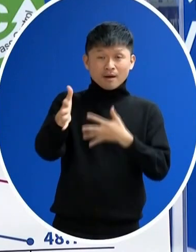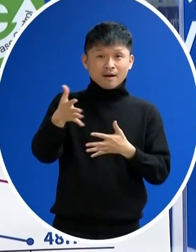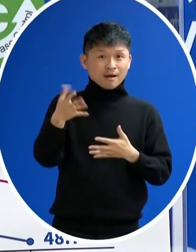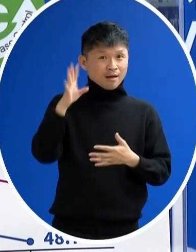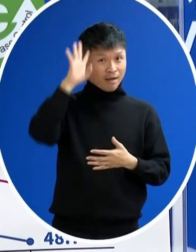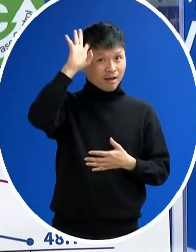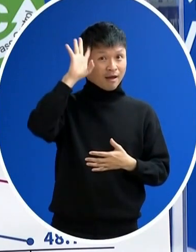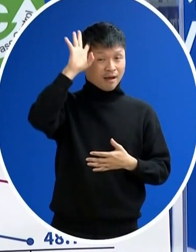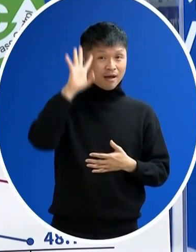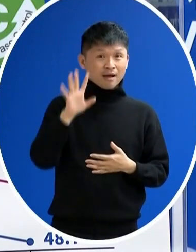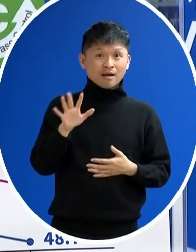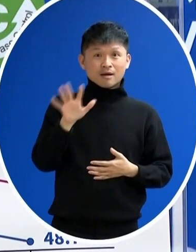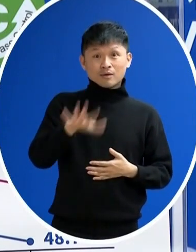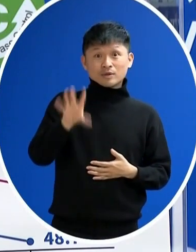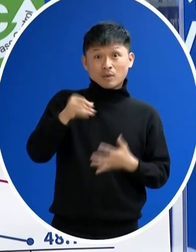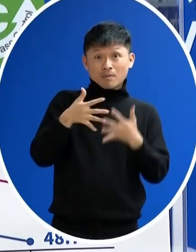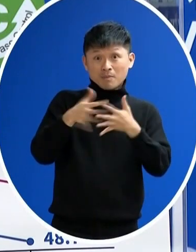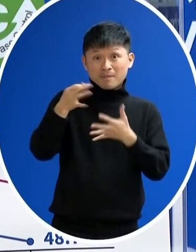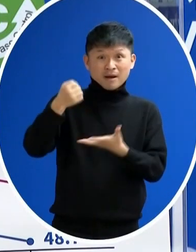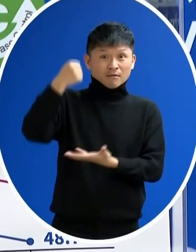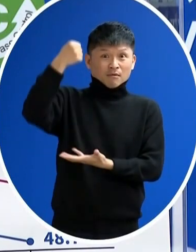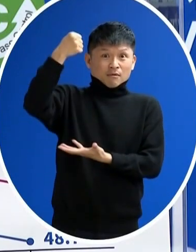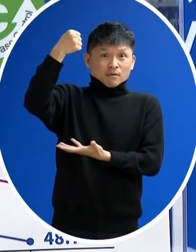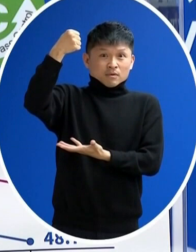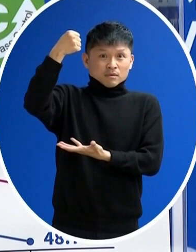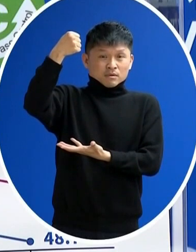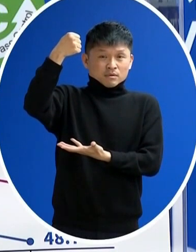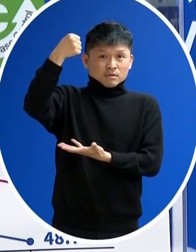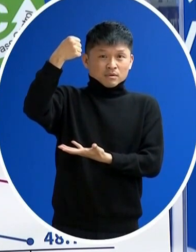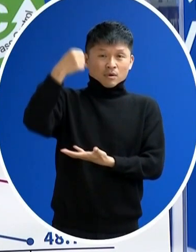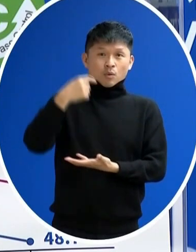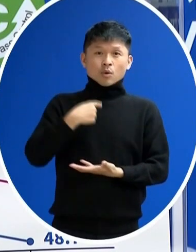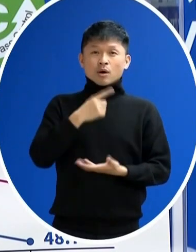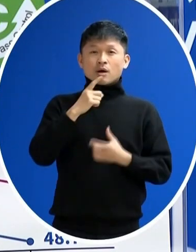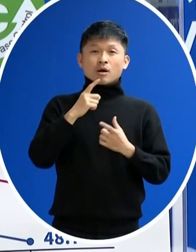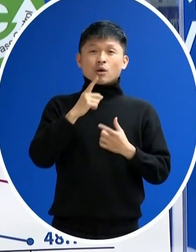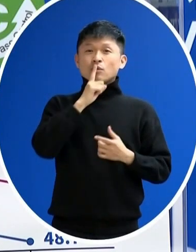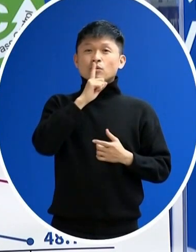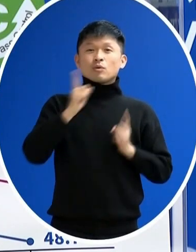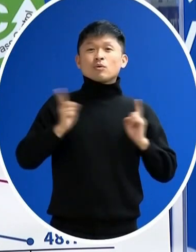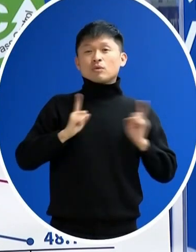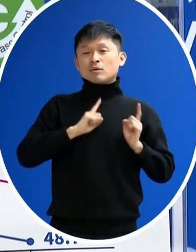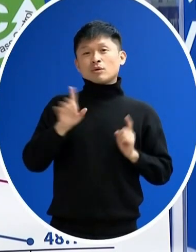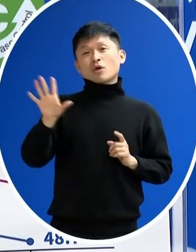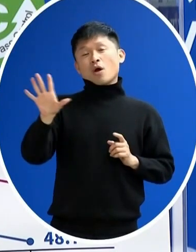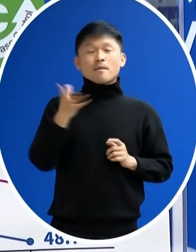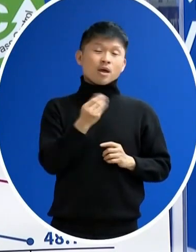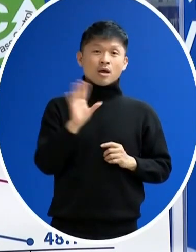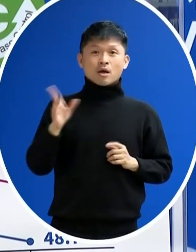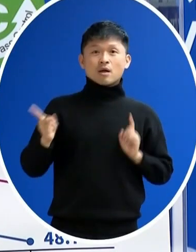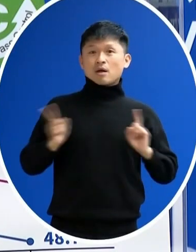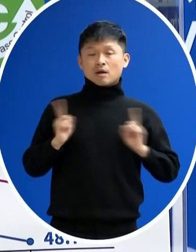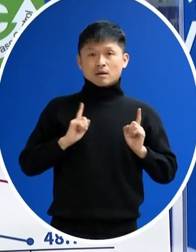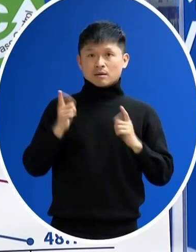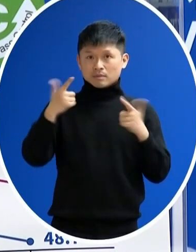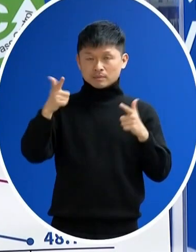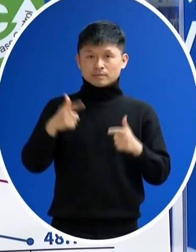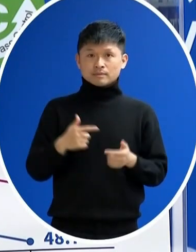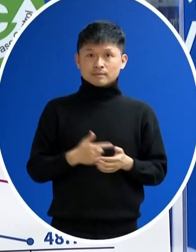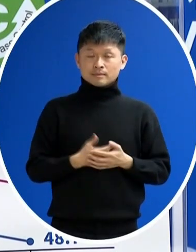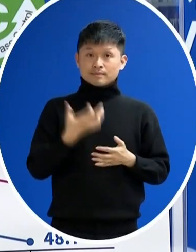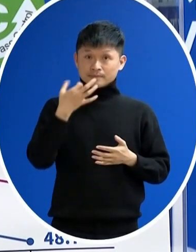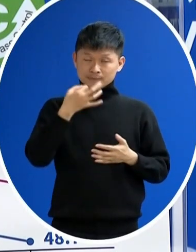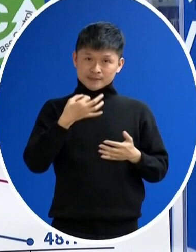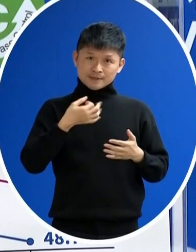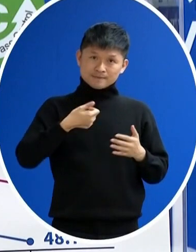这么样的一个大的一个数目哈，这都不是说我说有就有，说没有就没有。这未来在这样的一个汇兑的往